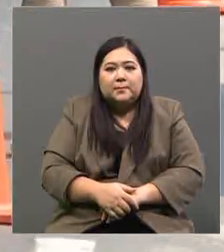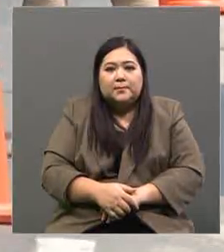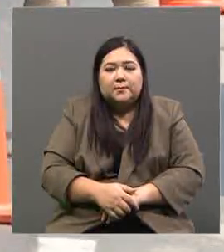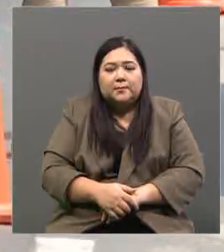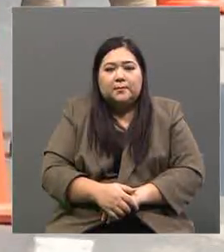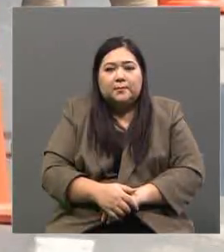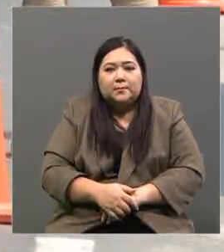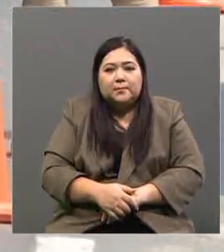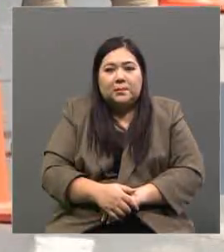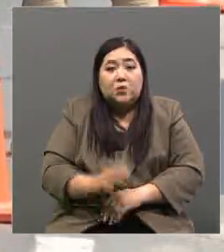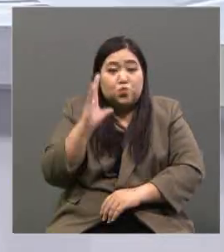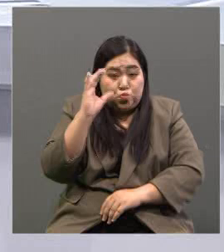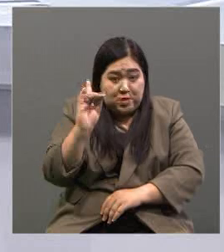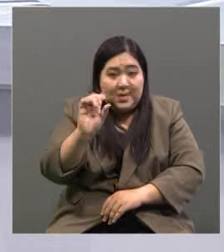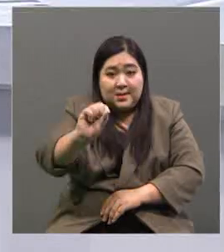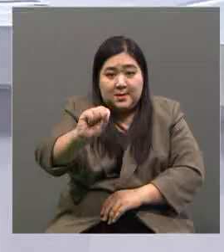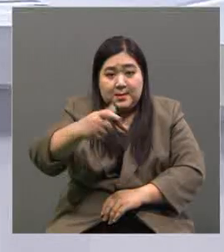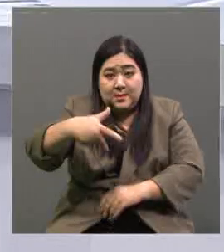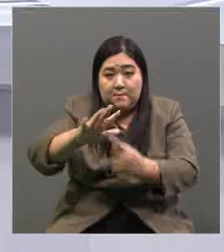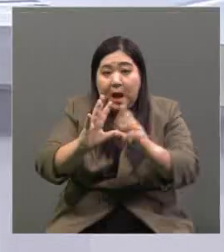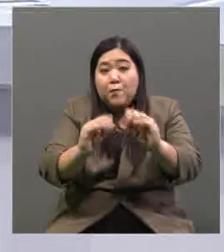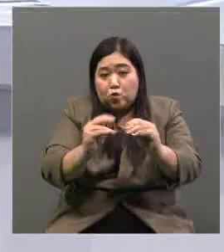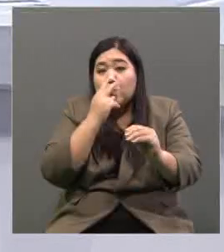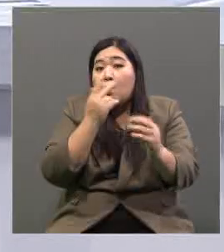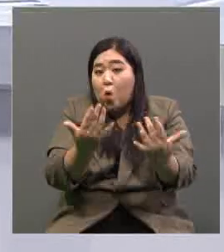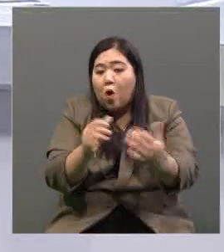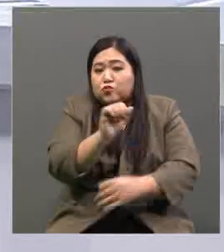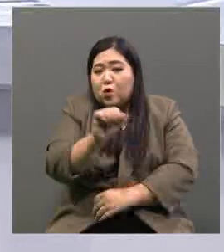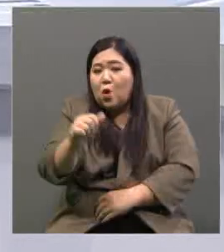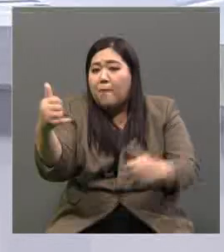เพราะฉะนั้นจับตาการประชุมสภาในวันพรุ่งนี้ว่าจะมีส.ส.